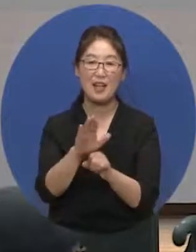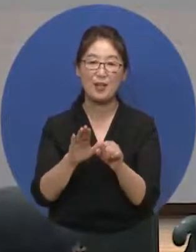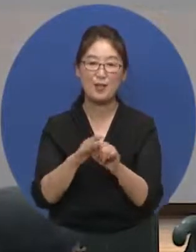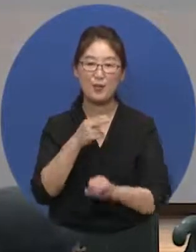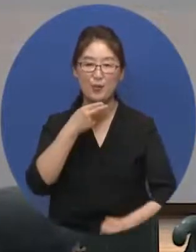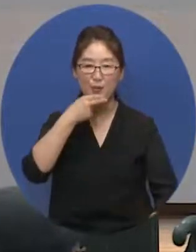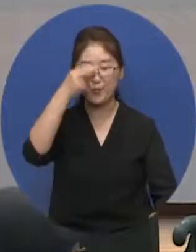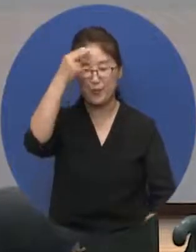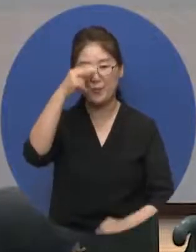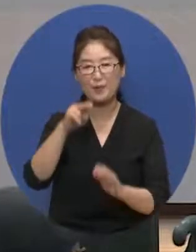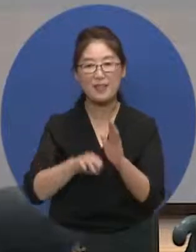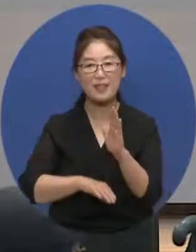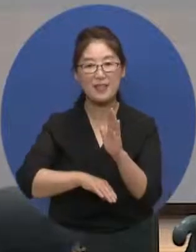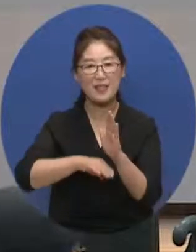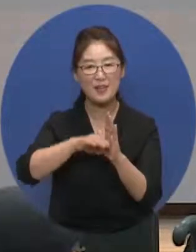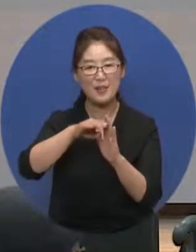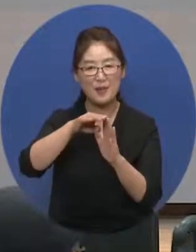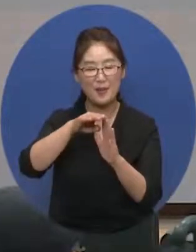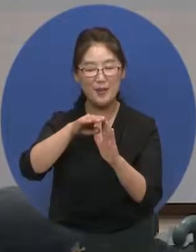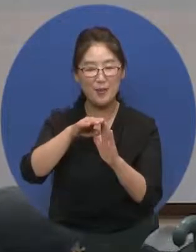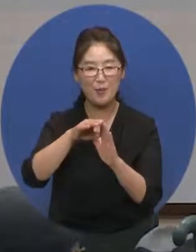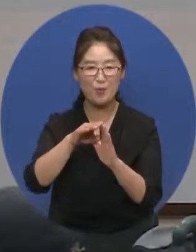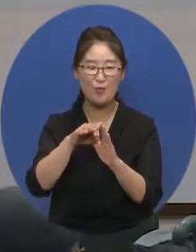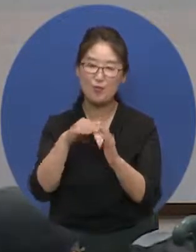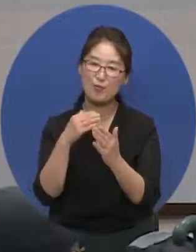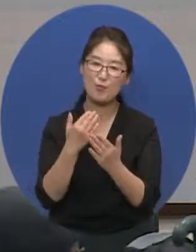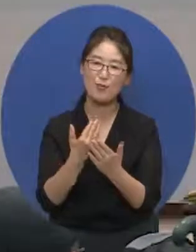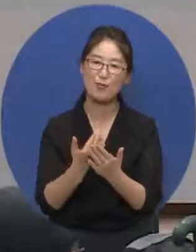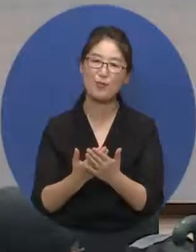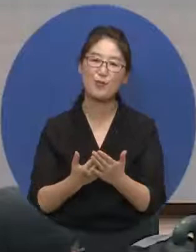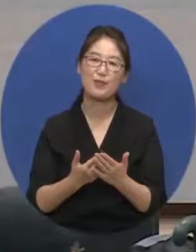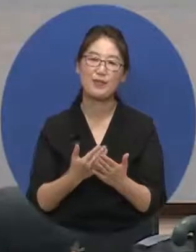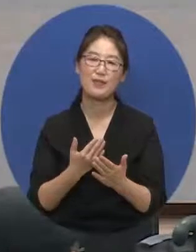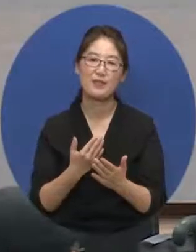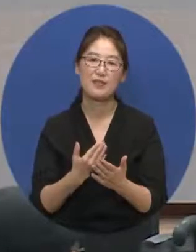사랑수를 채워주세요.